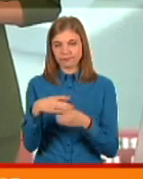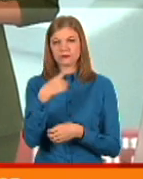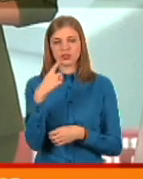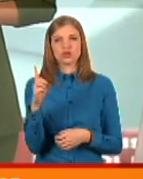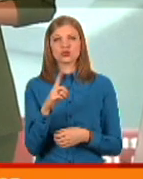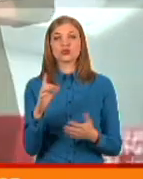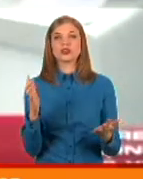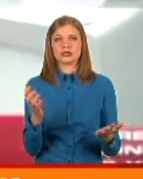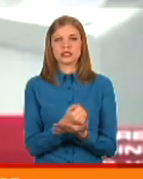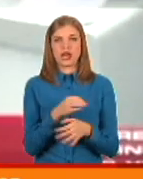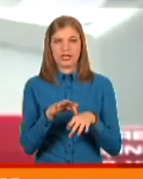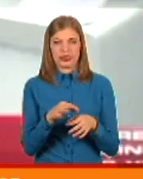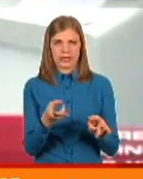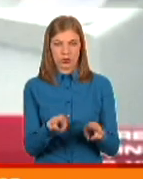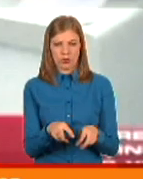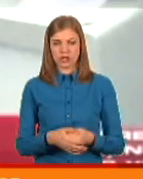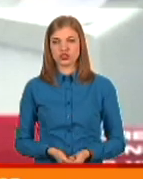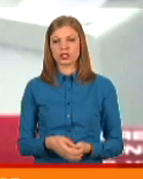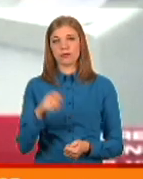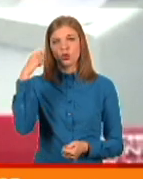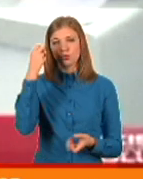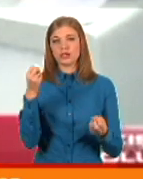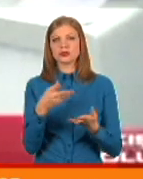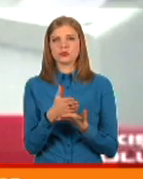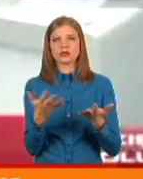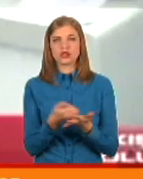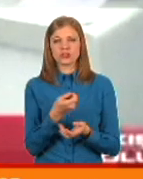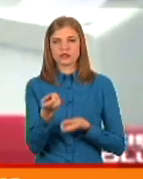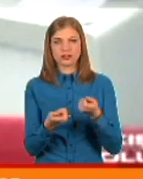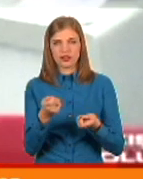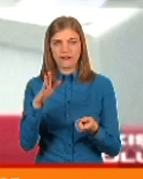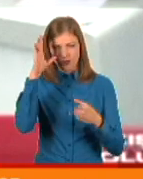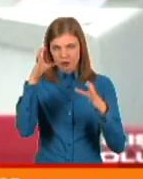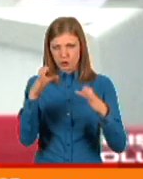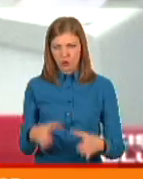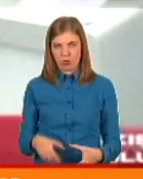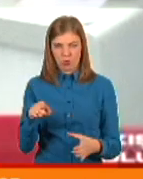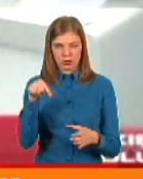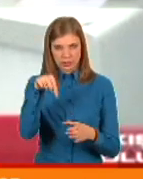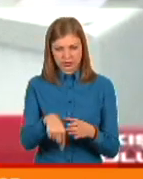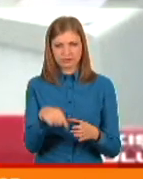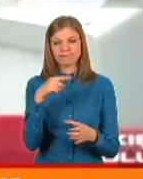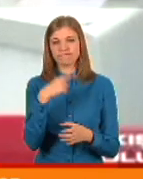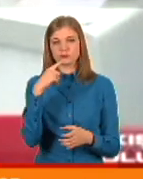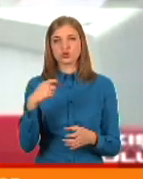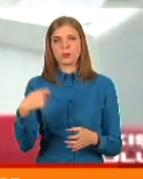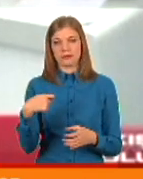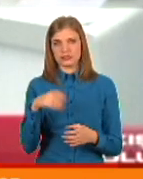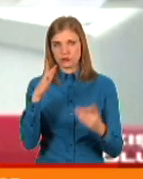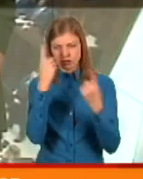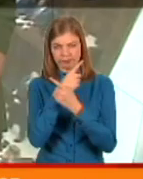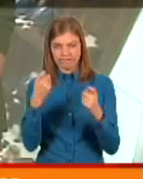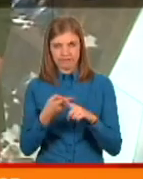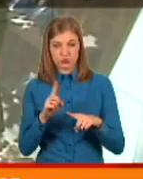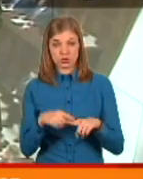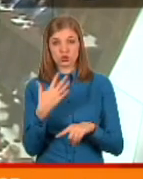заявив, знайдено рештки. Турецькі спецслужби знайшли фрагменти тіла в колодязі в саду консульства. Думаю, президент Ердоган оголосить про